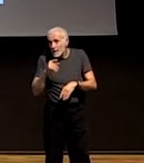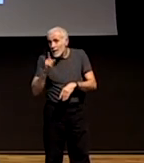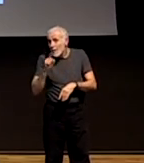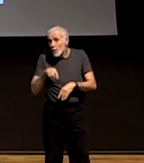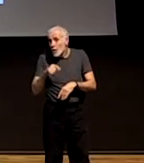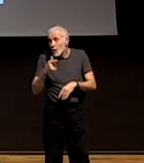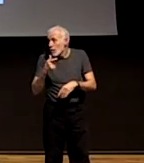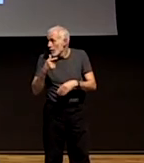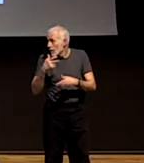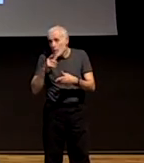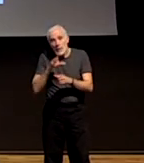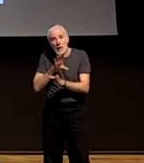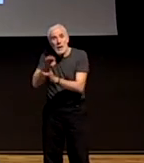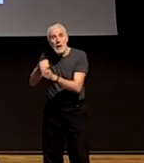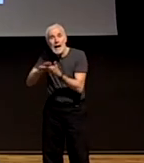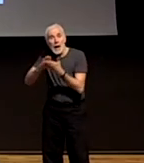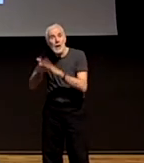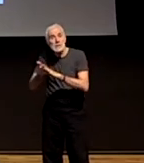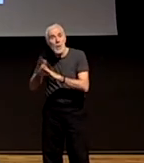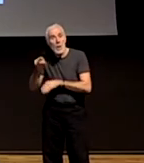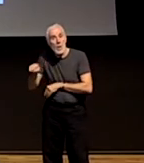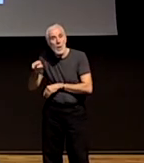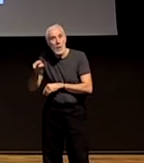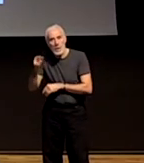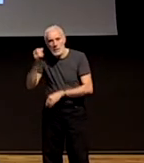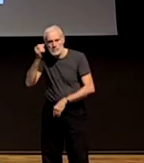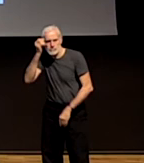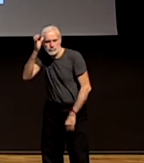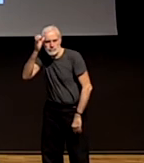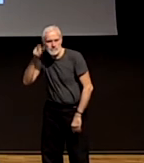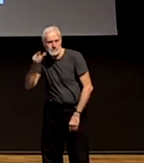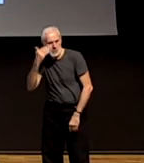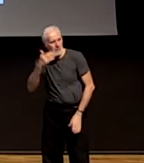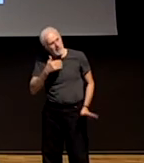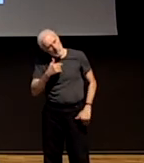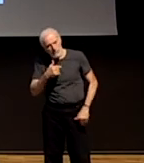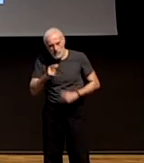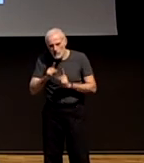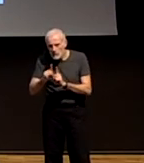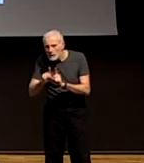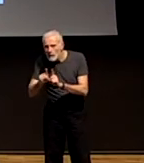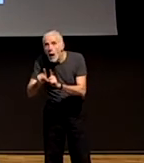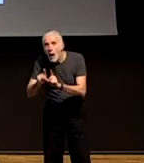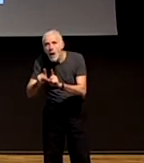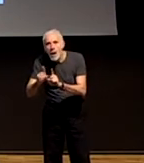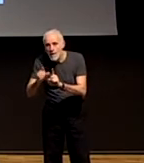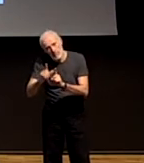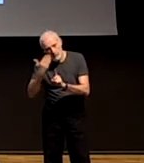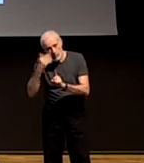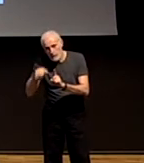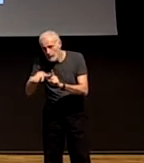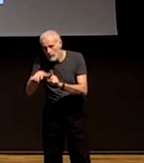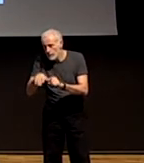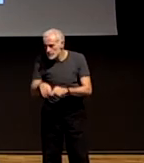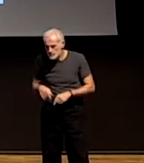avec des associations là après vous allez voir vous allez voir sur l'helpe échos qui a des